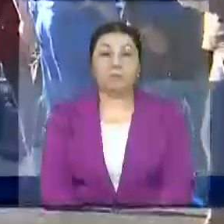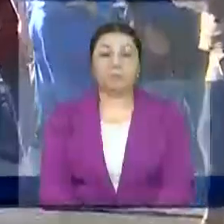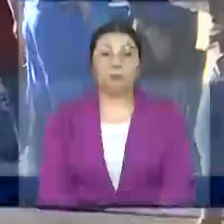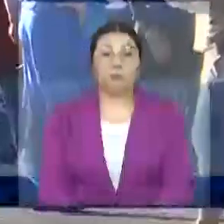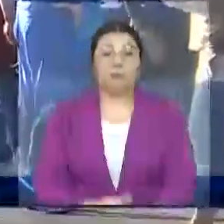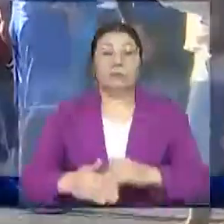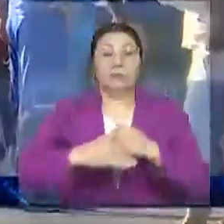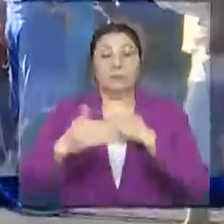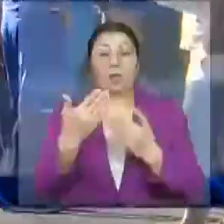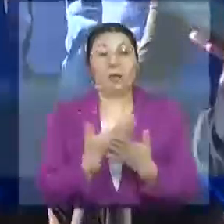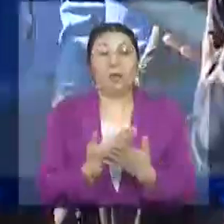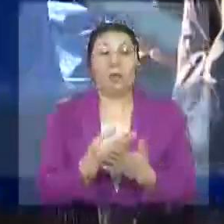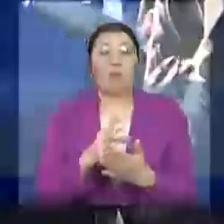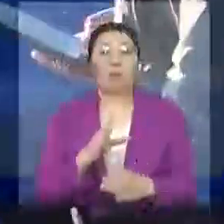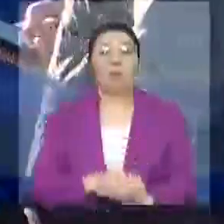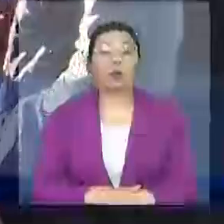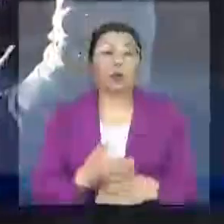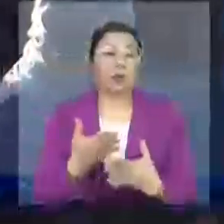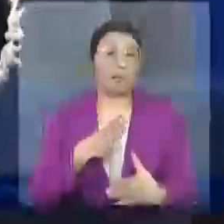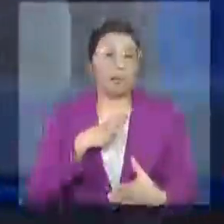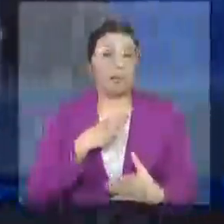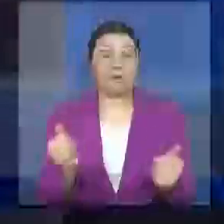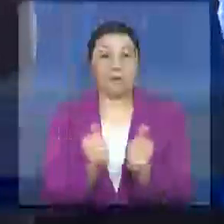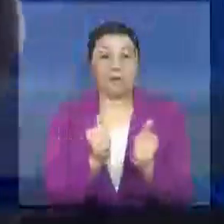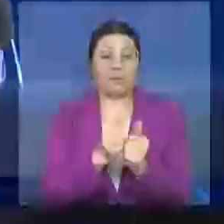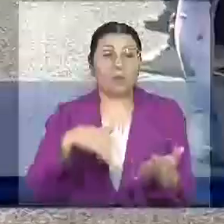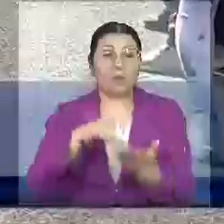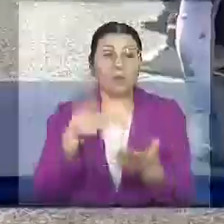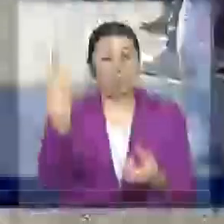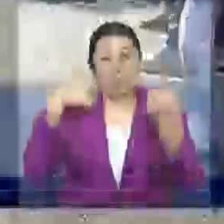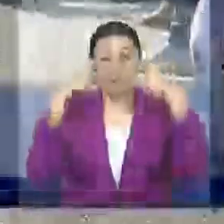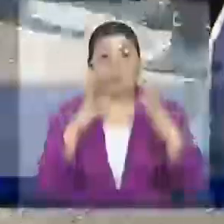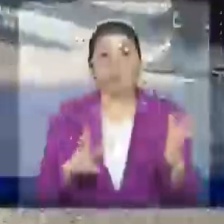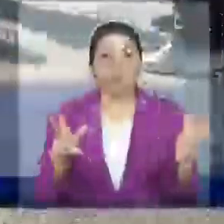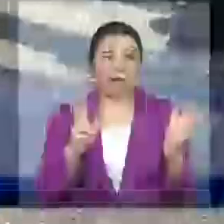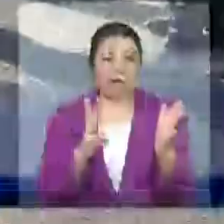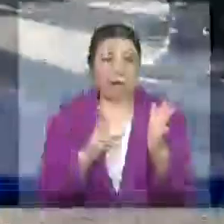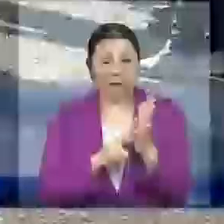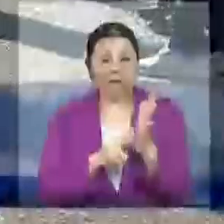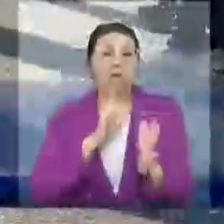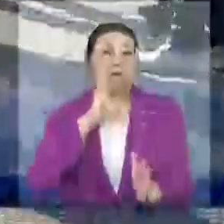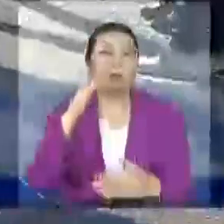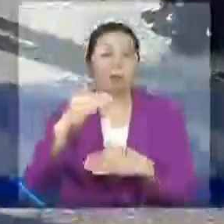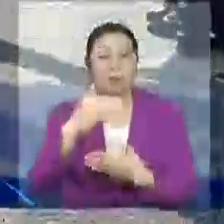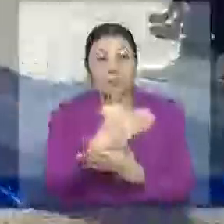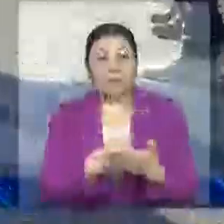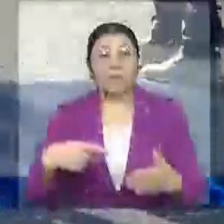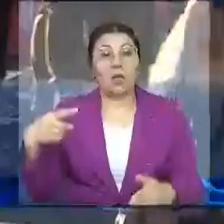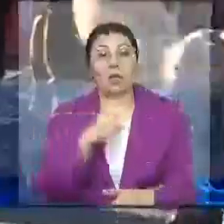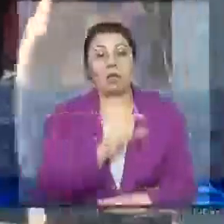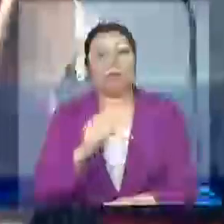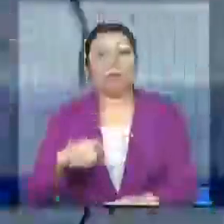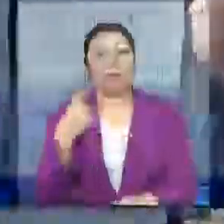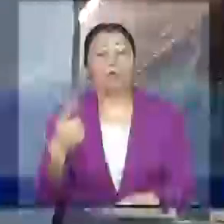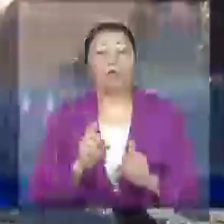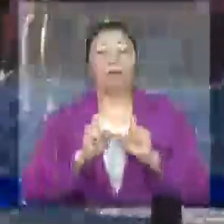На площади перед стелой Казахалкана Мыналгыз рядом с центром искусств к 8 утрам собралось больше 1000 человек. Первыми